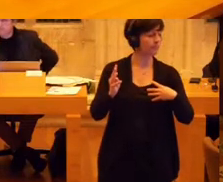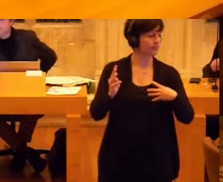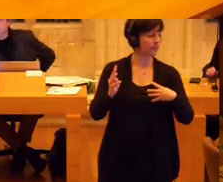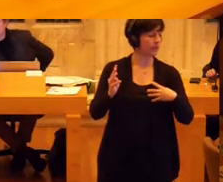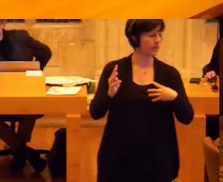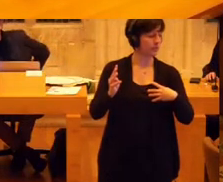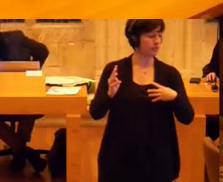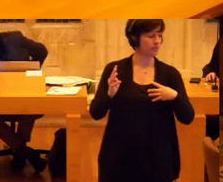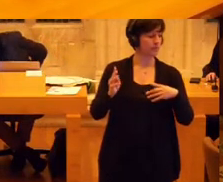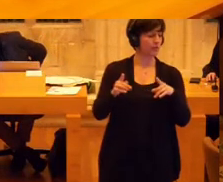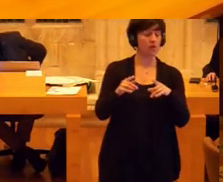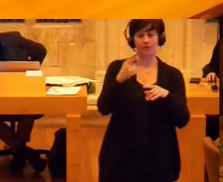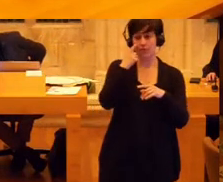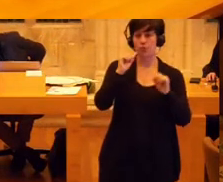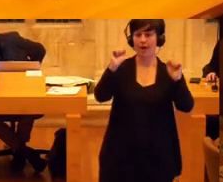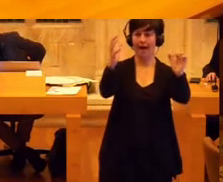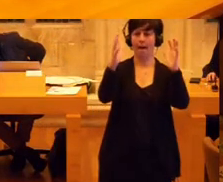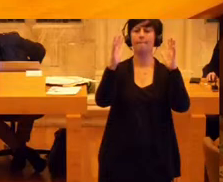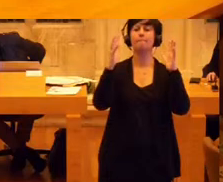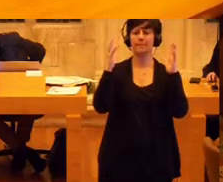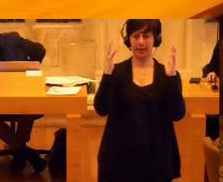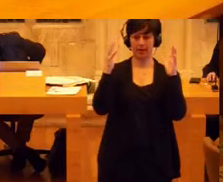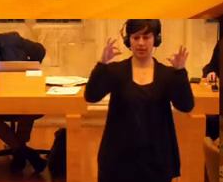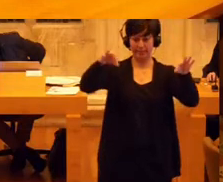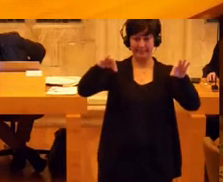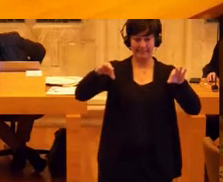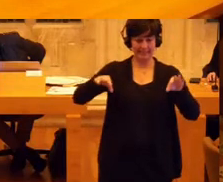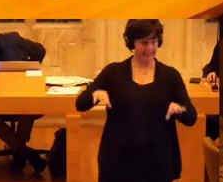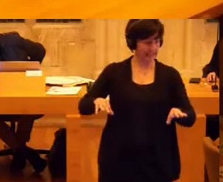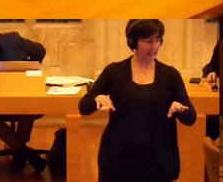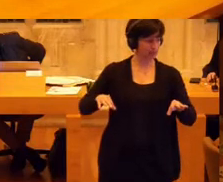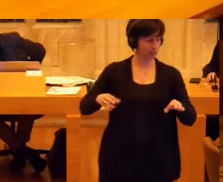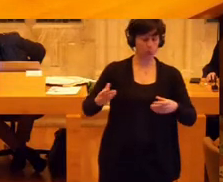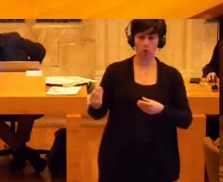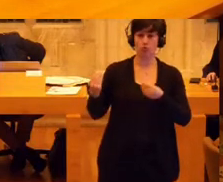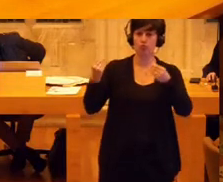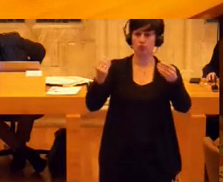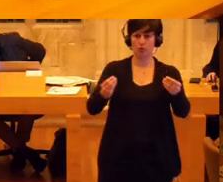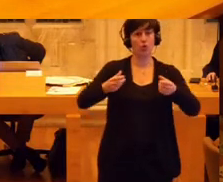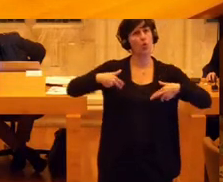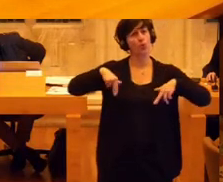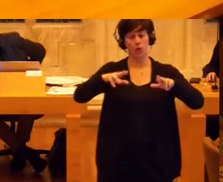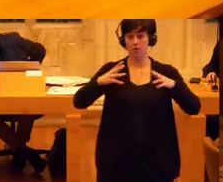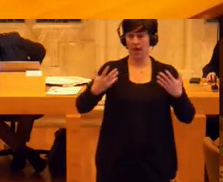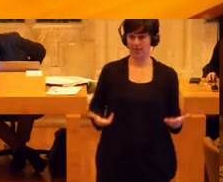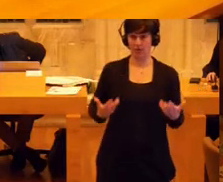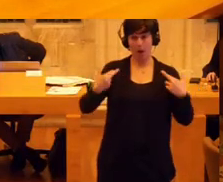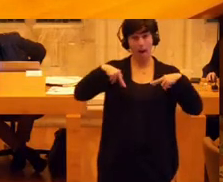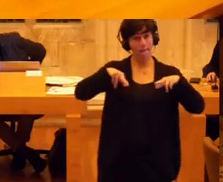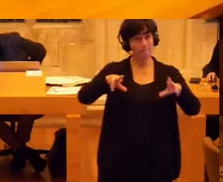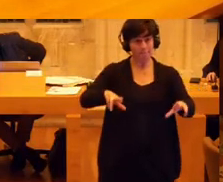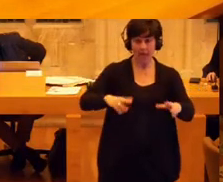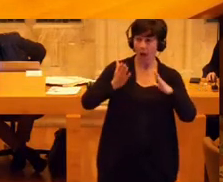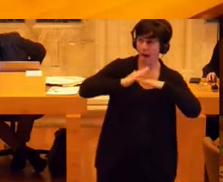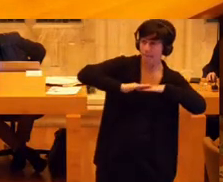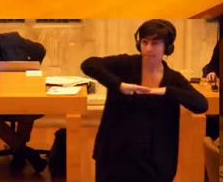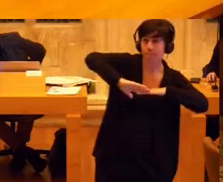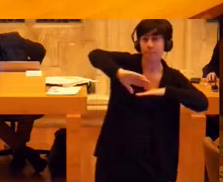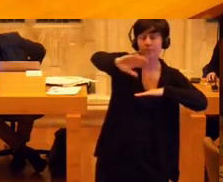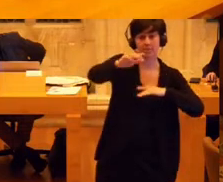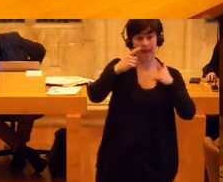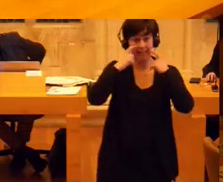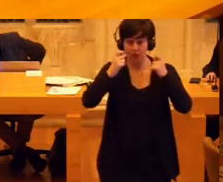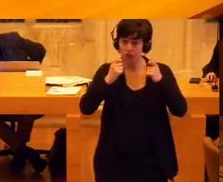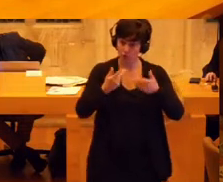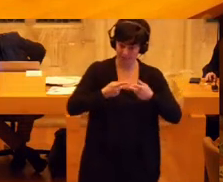l'alignement végétal et d'arbres qui vient ici complètement recomposer cette rue qui était quand même très minérale hein, et qui est une entrée de ville, il faut le